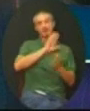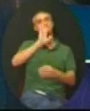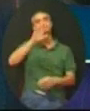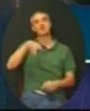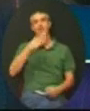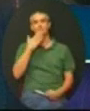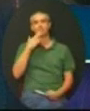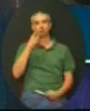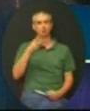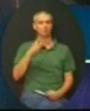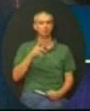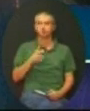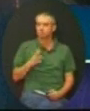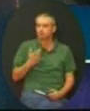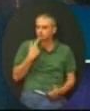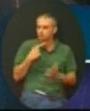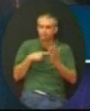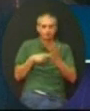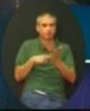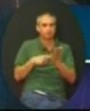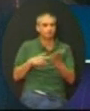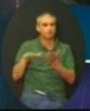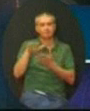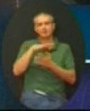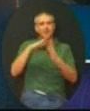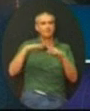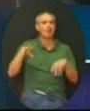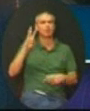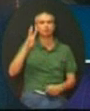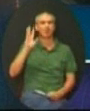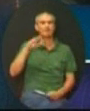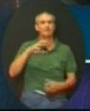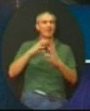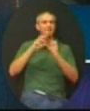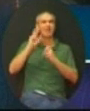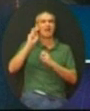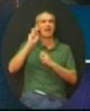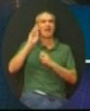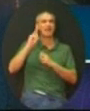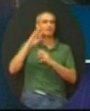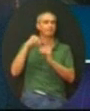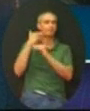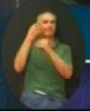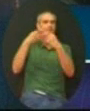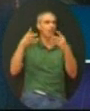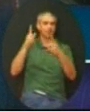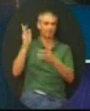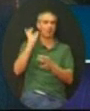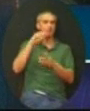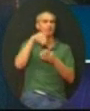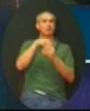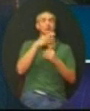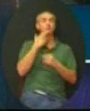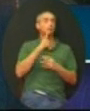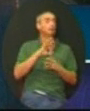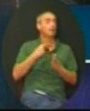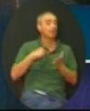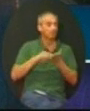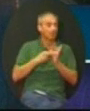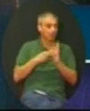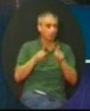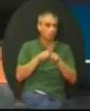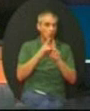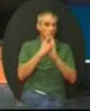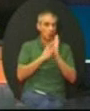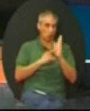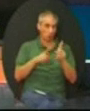וגם לירושלים עצמה. ומה אם לדוגמה מחנה שועפאט וכפר עקב שבכלל נמצאים מאחורי גדר ההפרדה אבל שייכים לירושלים? מה שתכננו באותו